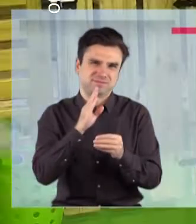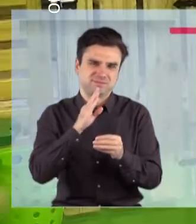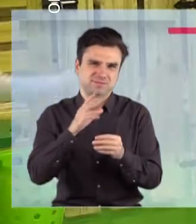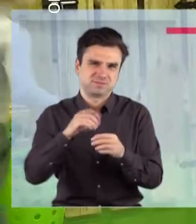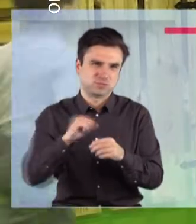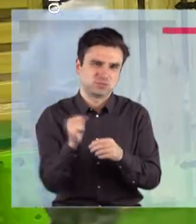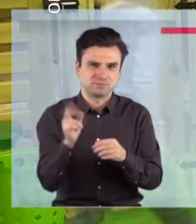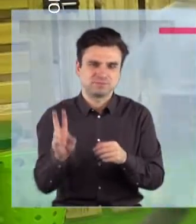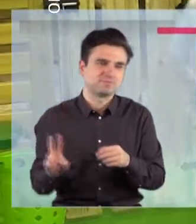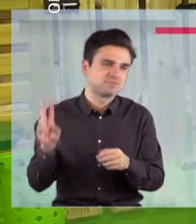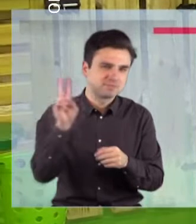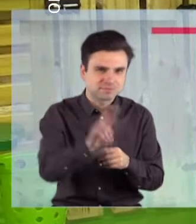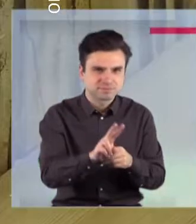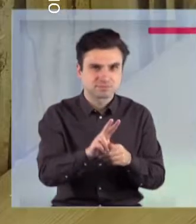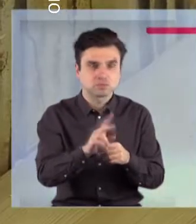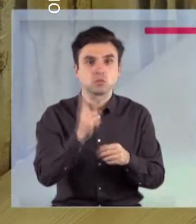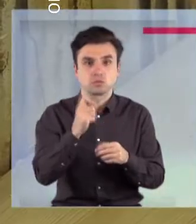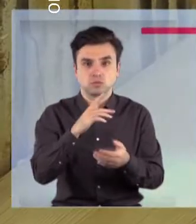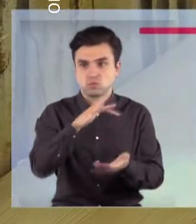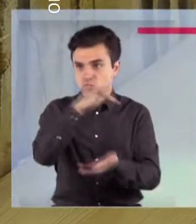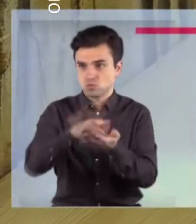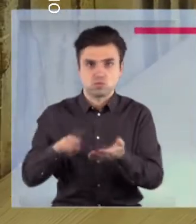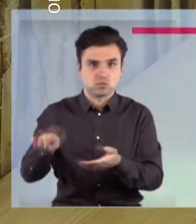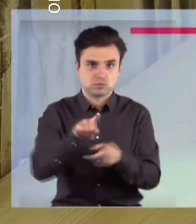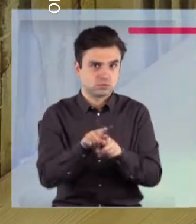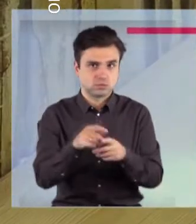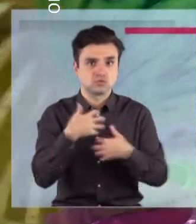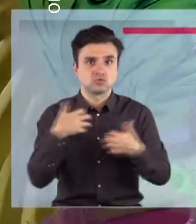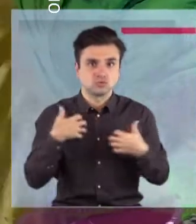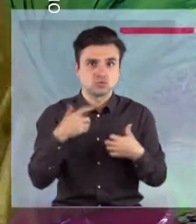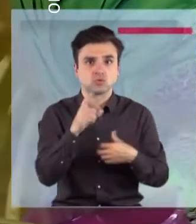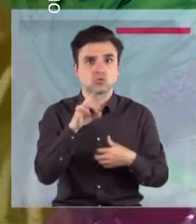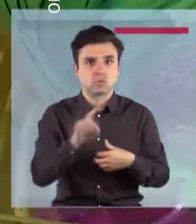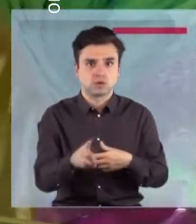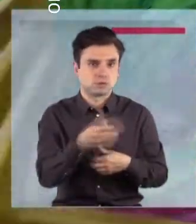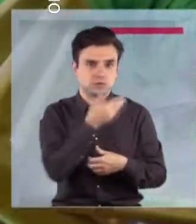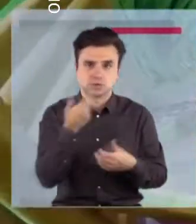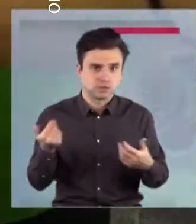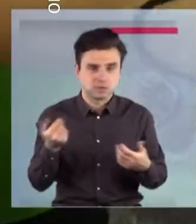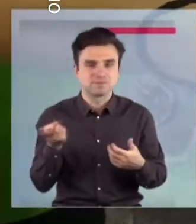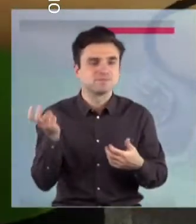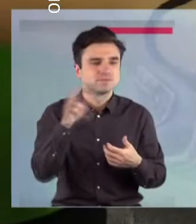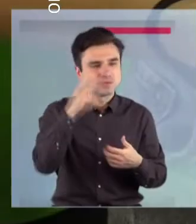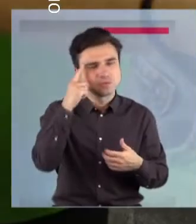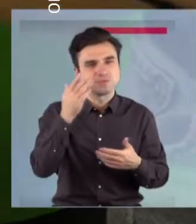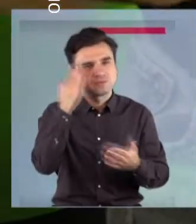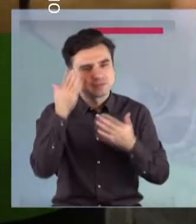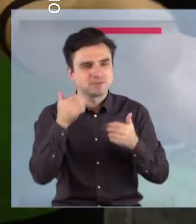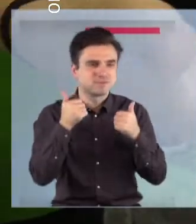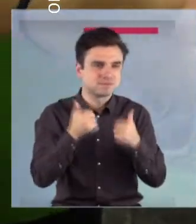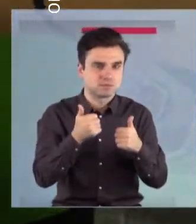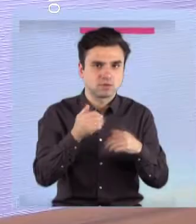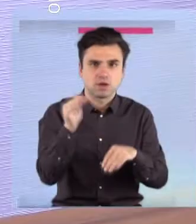спрашивал. Контактний зоопарк взагалі є суб'єктом господарювання і надає послуги населенню, демонструючи тварин. Тому і документи мають